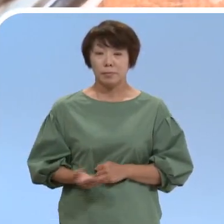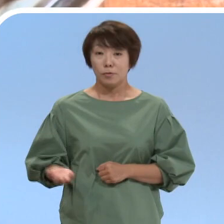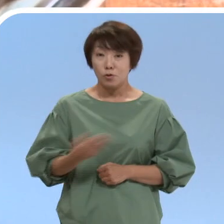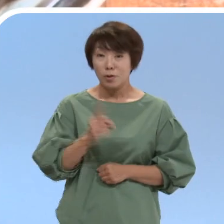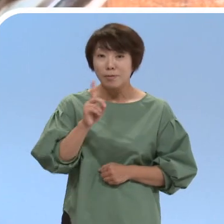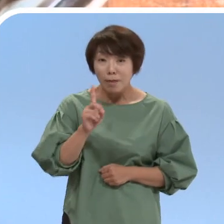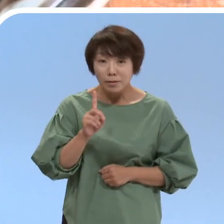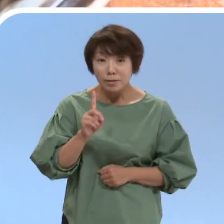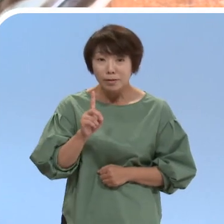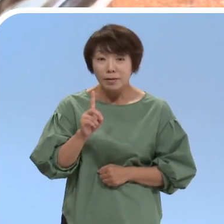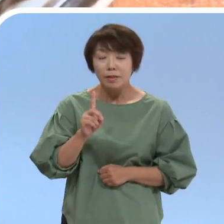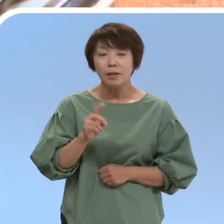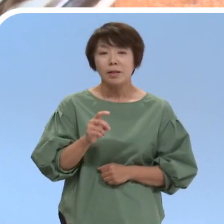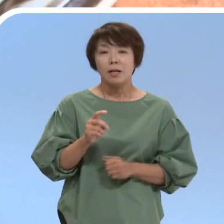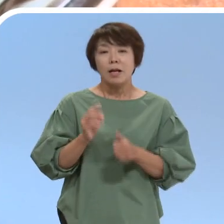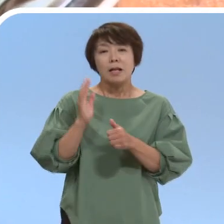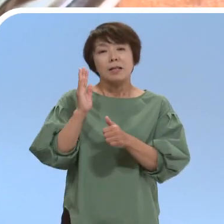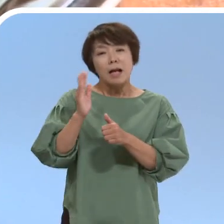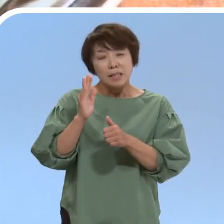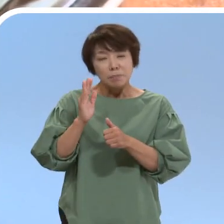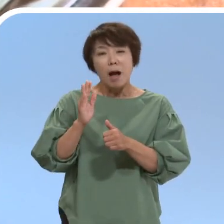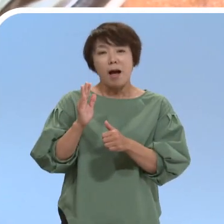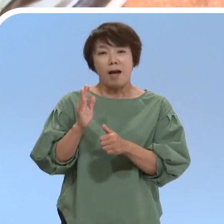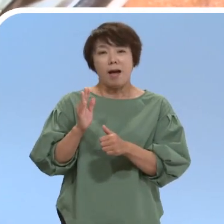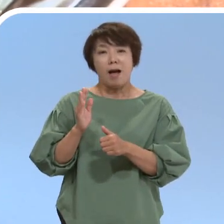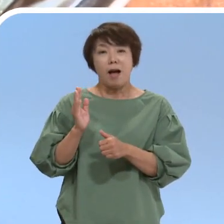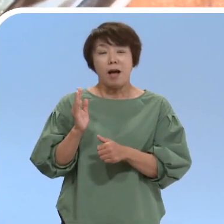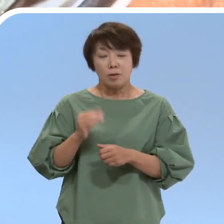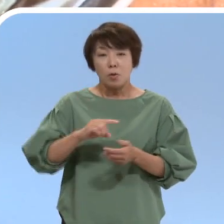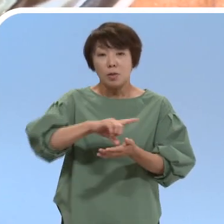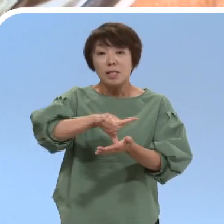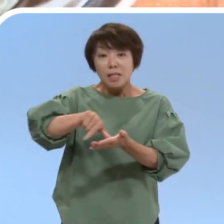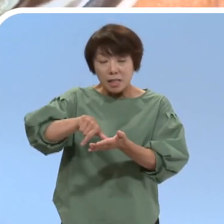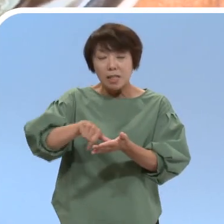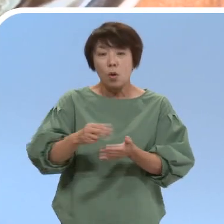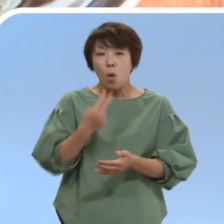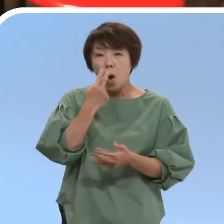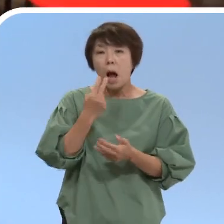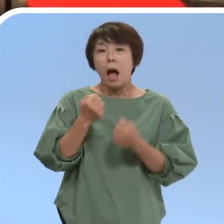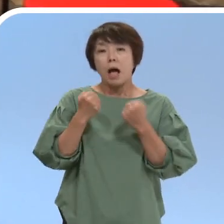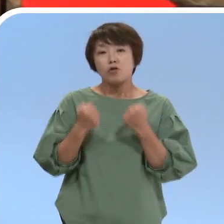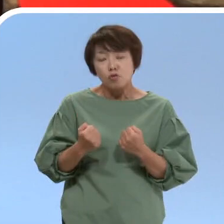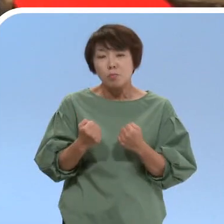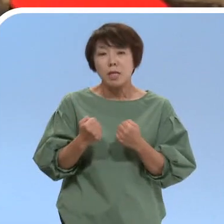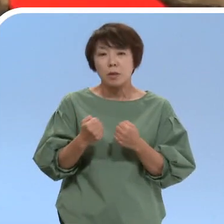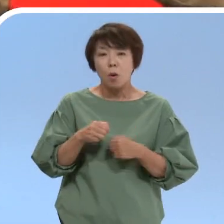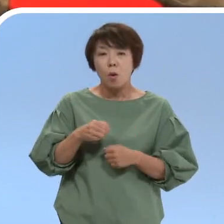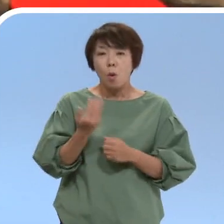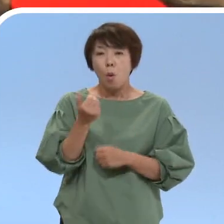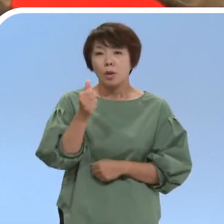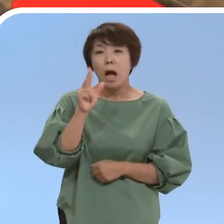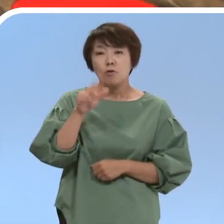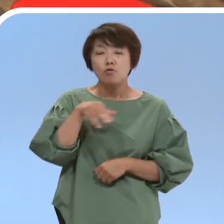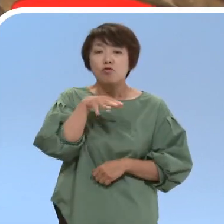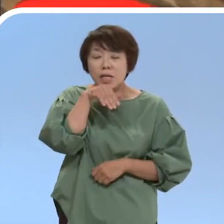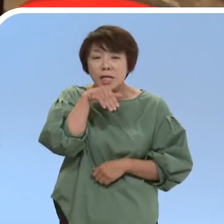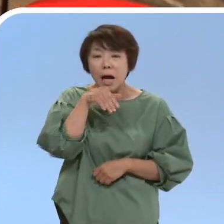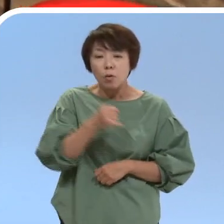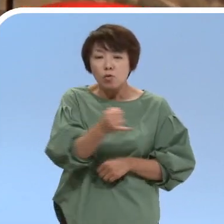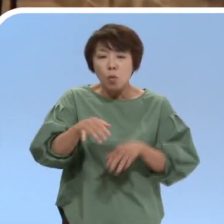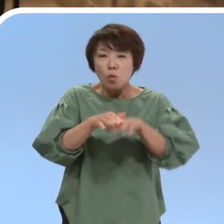さあ、次は田島の食材、かすみホタルイカ沖漬けです。日本酒にもぴったり。